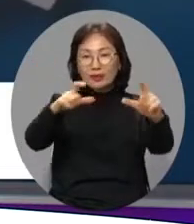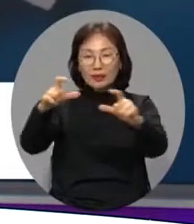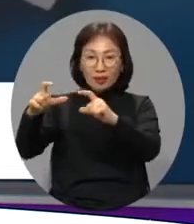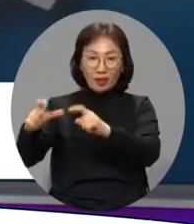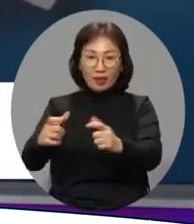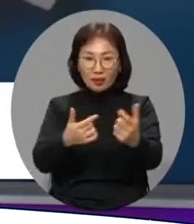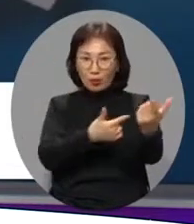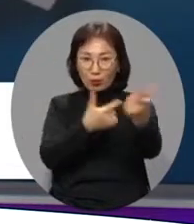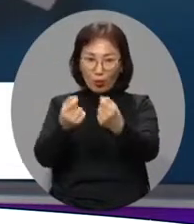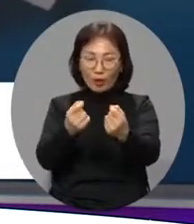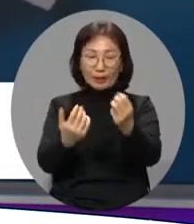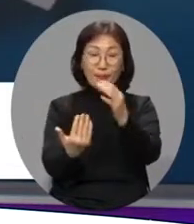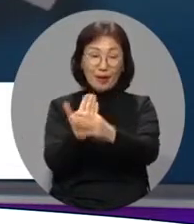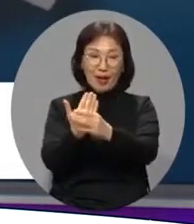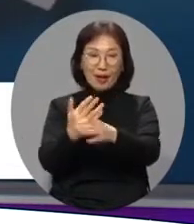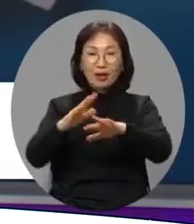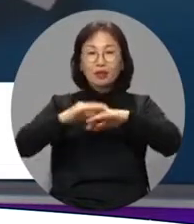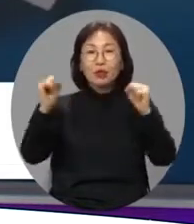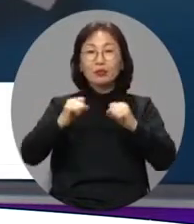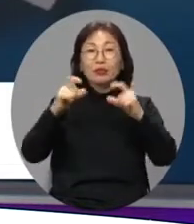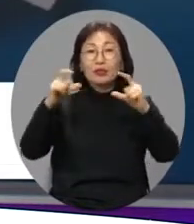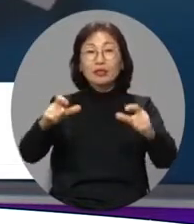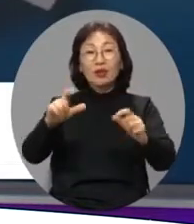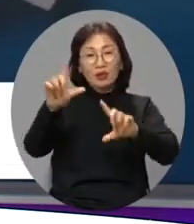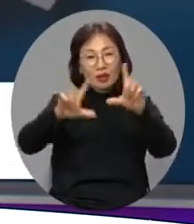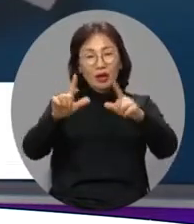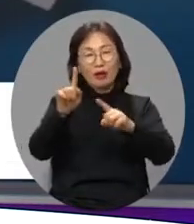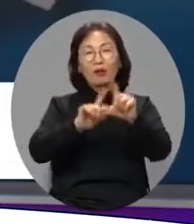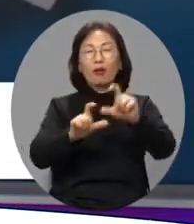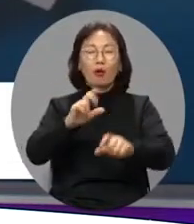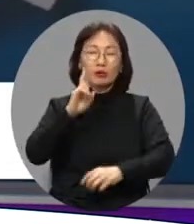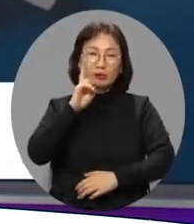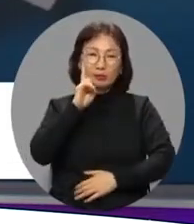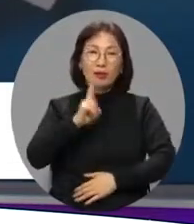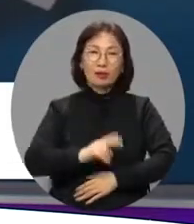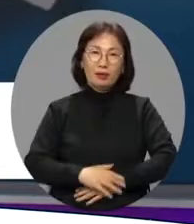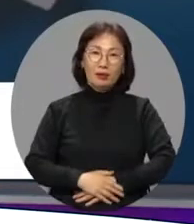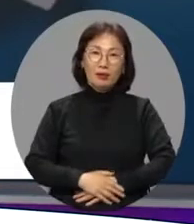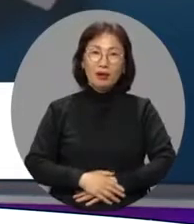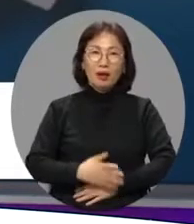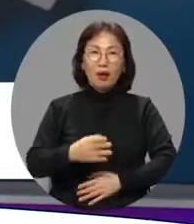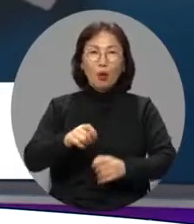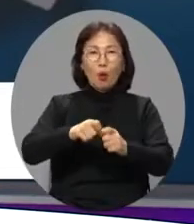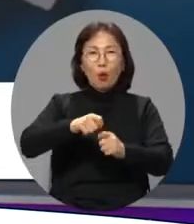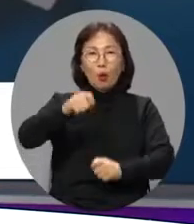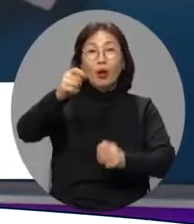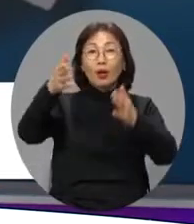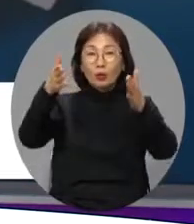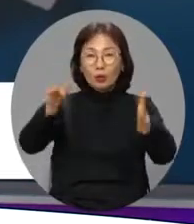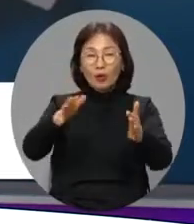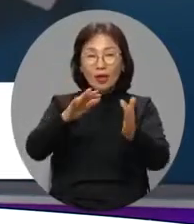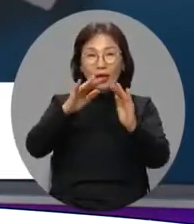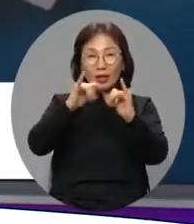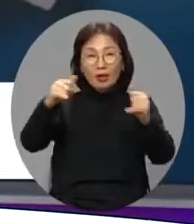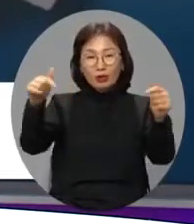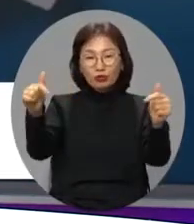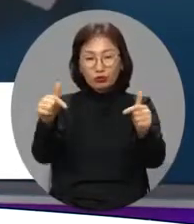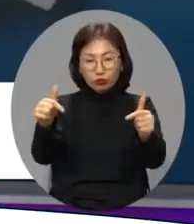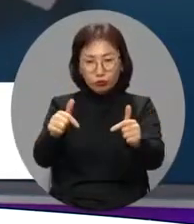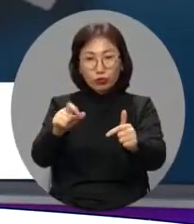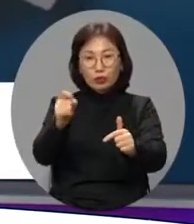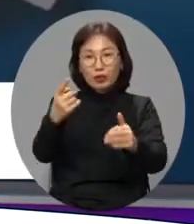상황인데요 전북지역 의 현실은 더욱 심각합니다 수십 년이 지나면 인구 감소로 인해